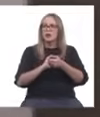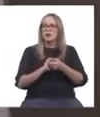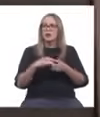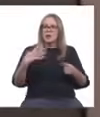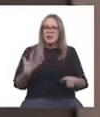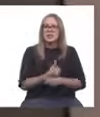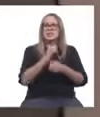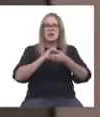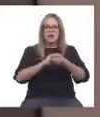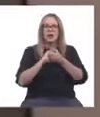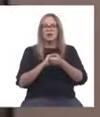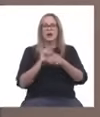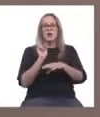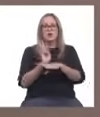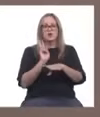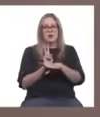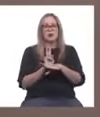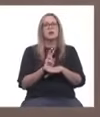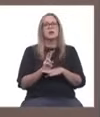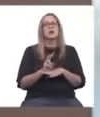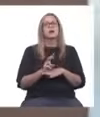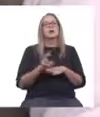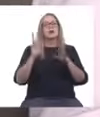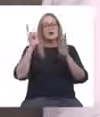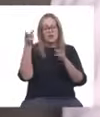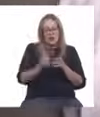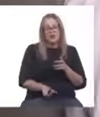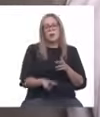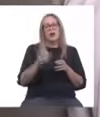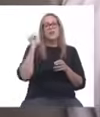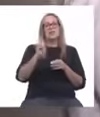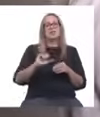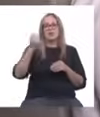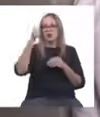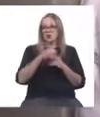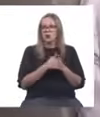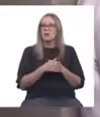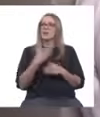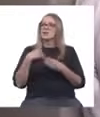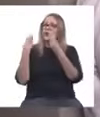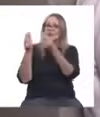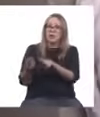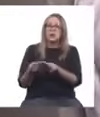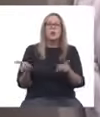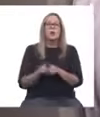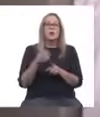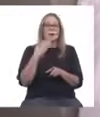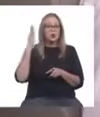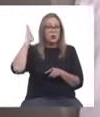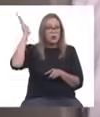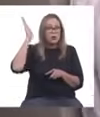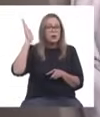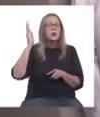חבריו למשמרת ונפל בקרב ונרצח ראשון. זה רצינו להביא לך. זה מאותם יהודים שנמצאים